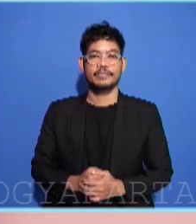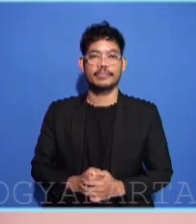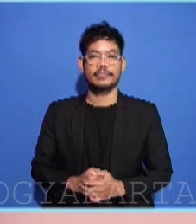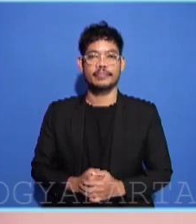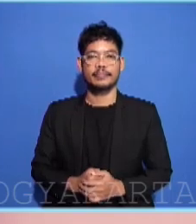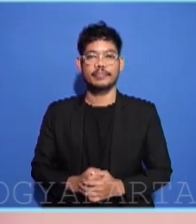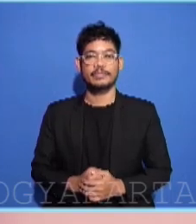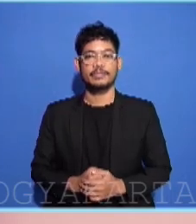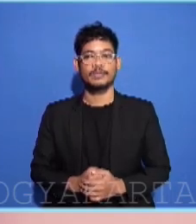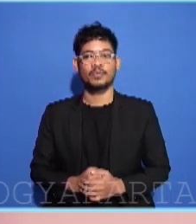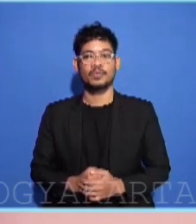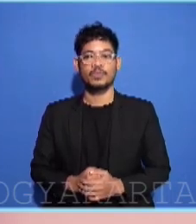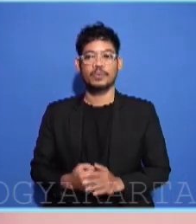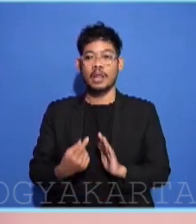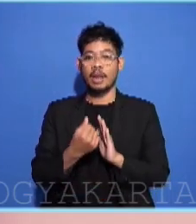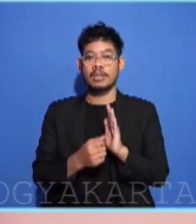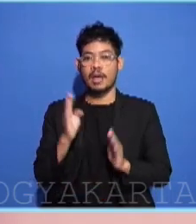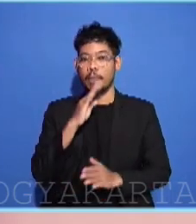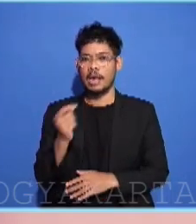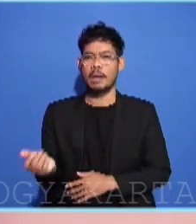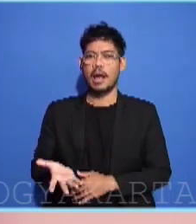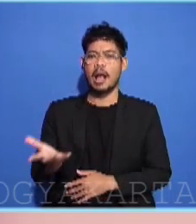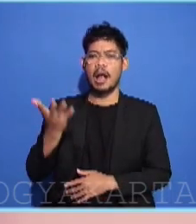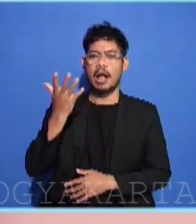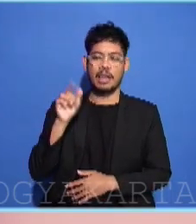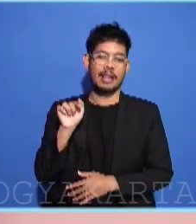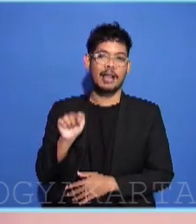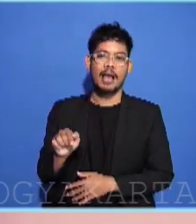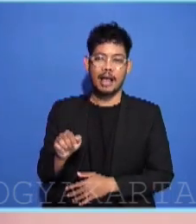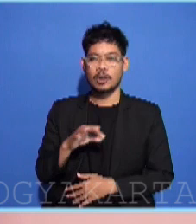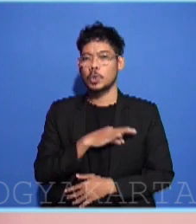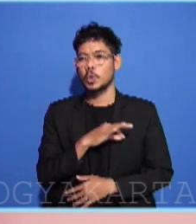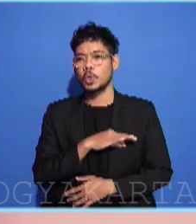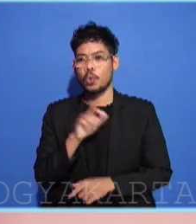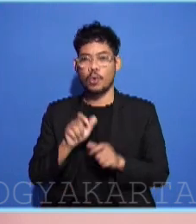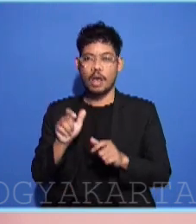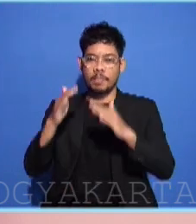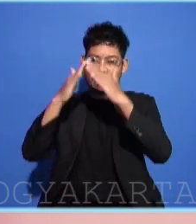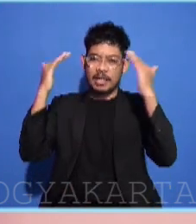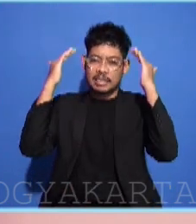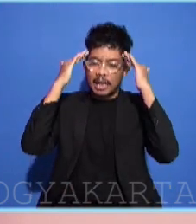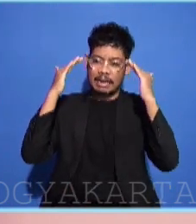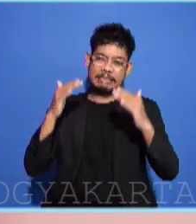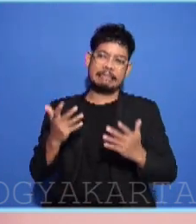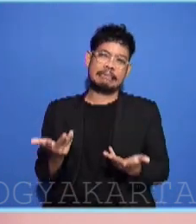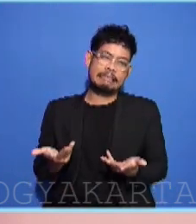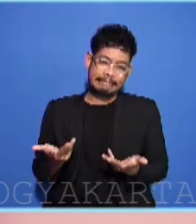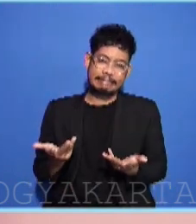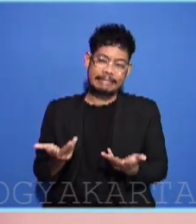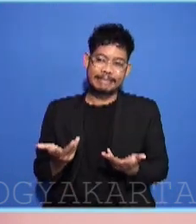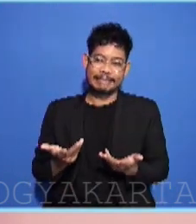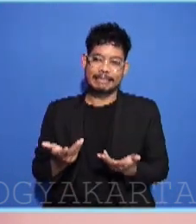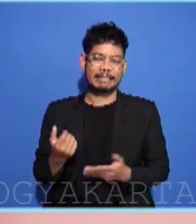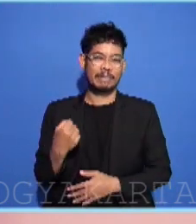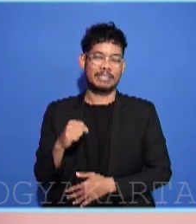mahalnya harga cabai saat ini ternyata tak bisa mendatangkan keuntungan bagi para petani cabai di Dusun Kedung Banten Sumberagung